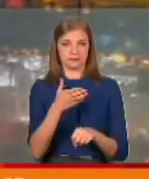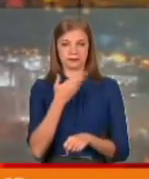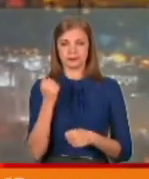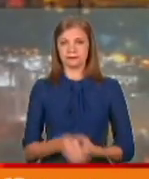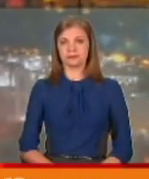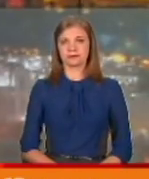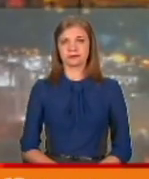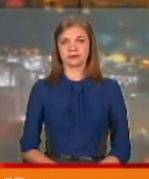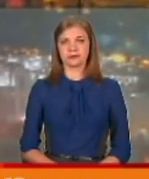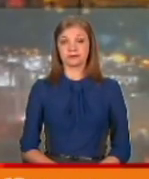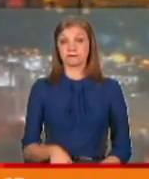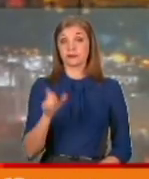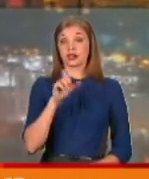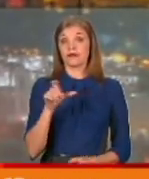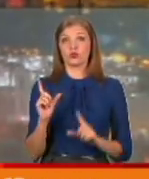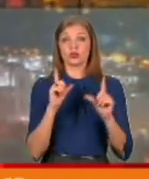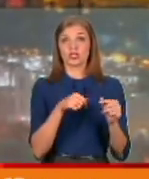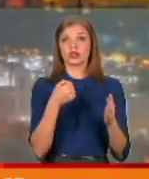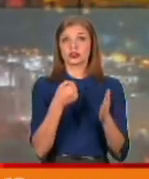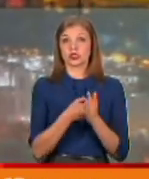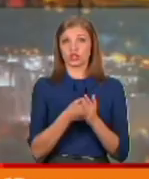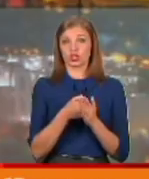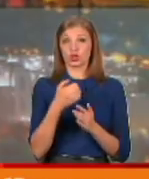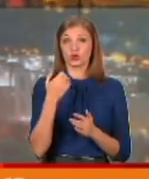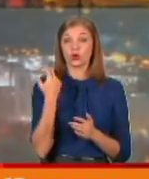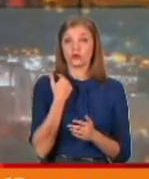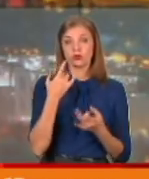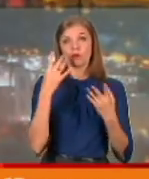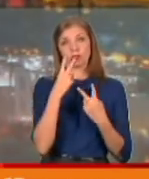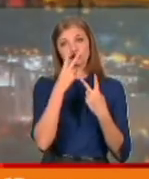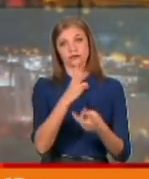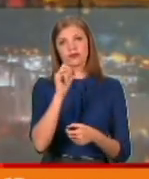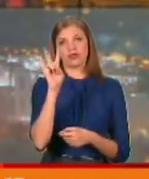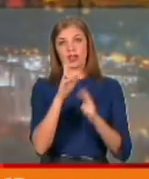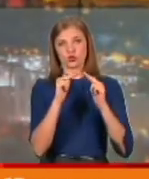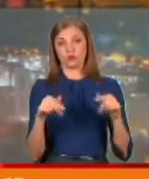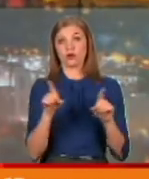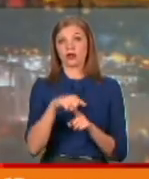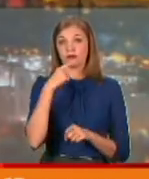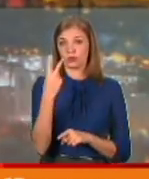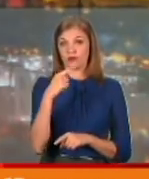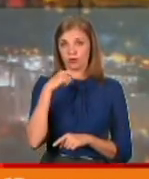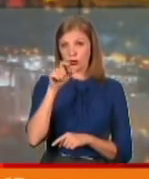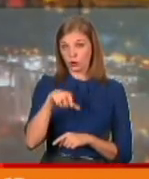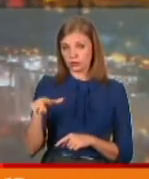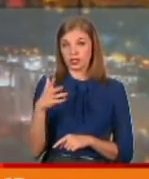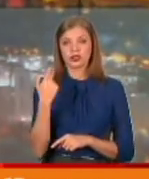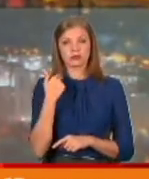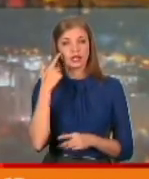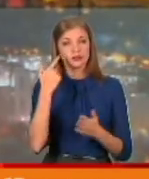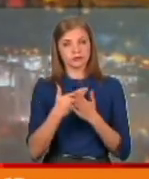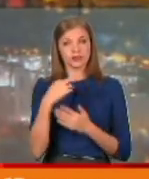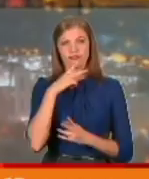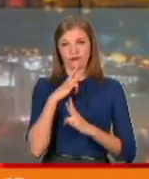називають. Вони їздили до Солсбері просто поглянути на собор. Так твердять двоє росіян, яких Британія підозрює